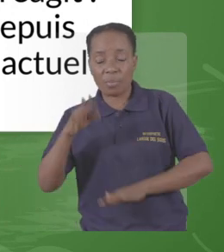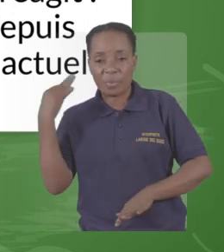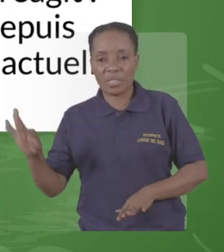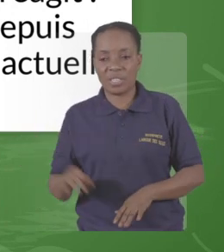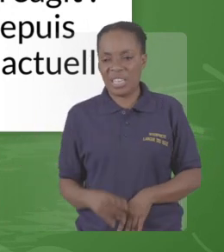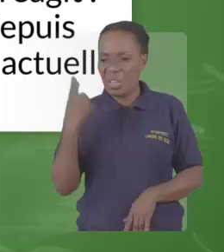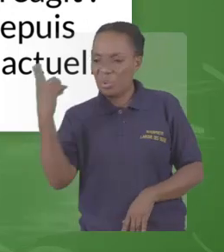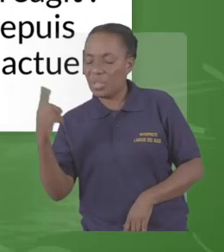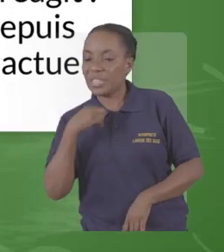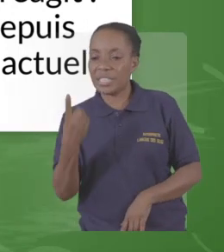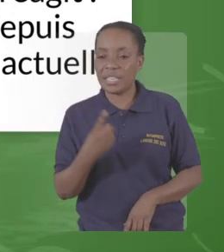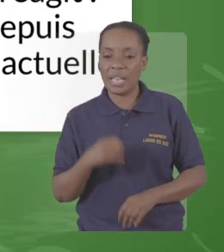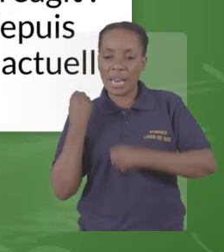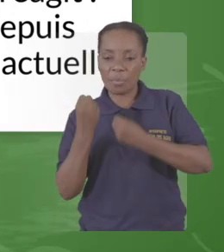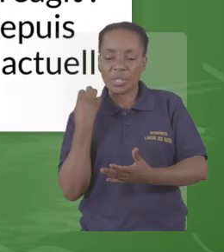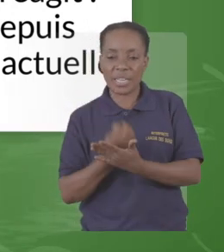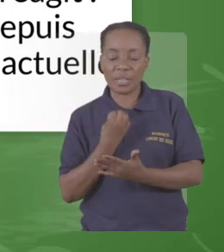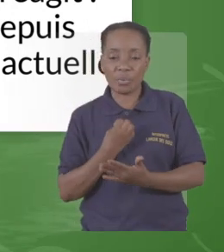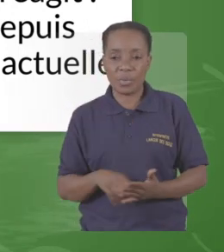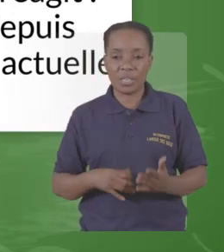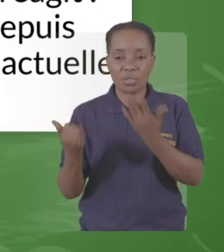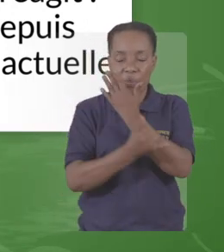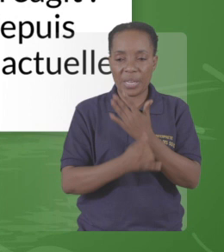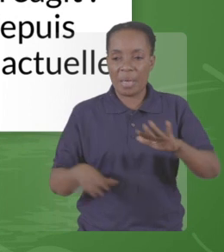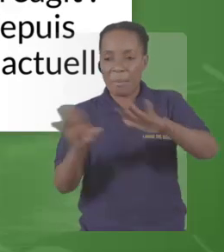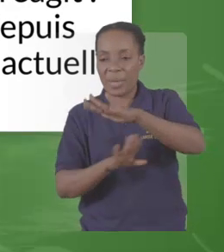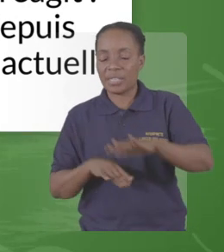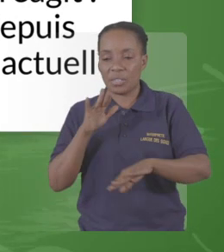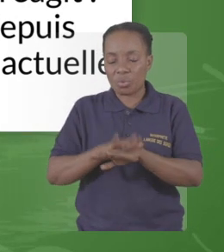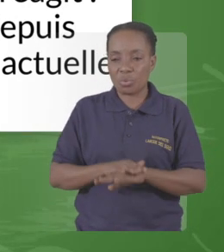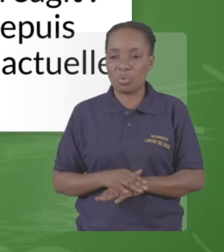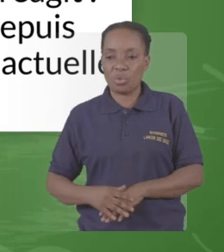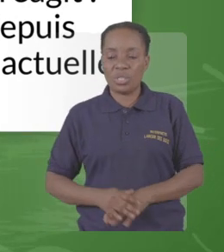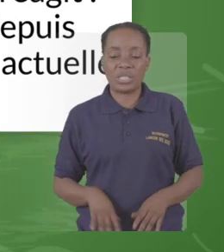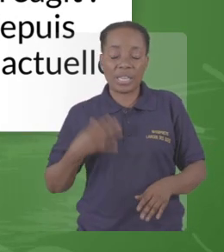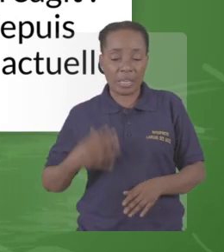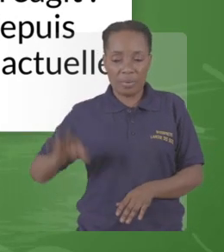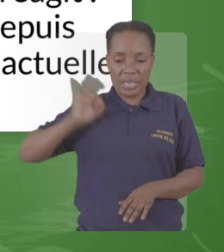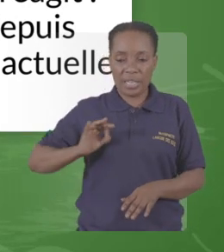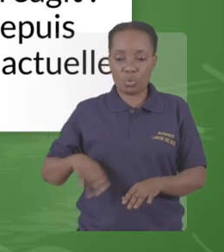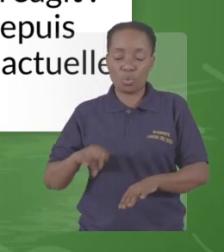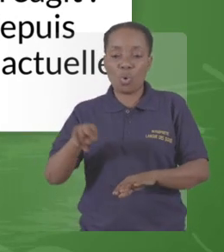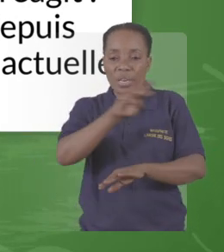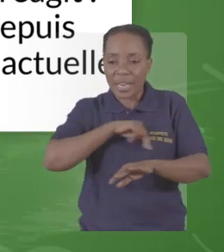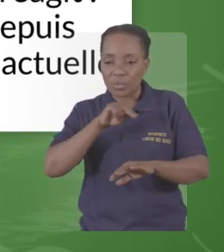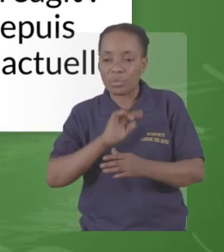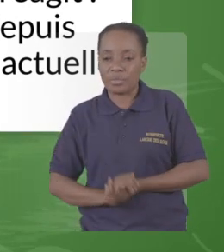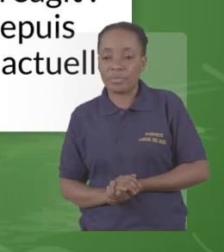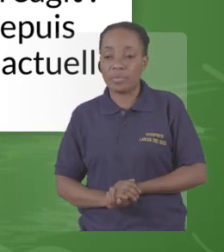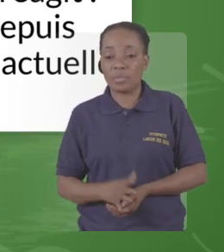repose essentiellement sur ses atouts naturels dont elle ne peut se passer. L'autre